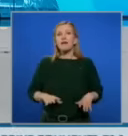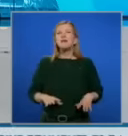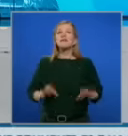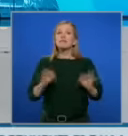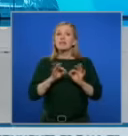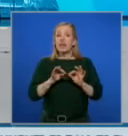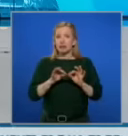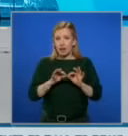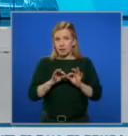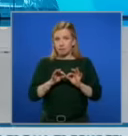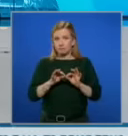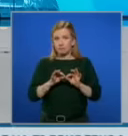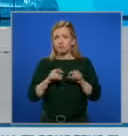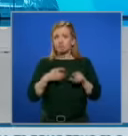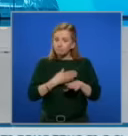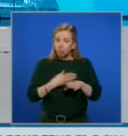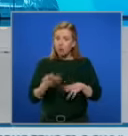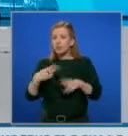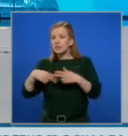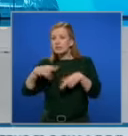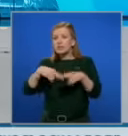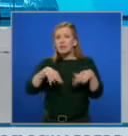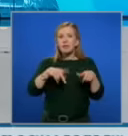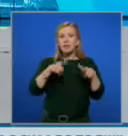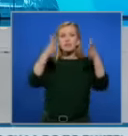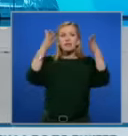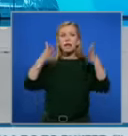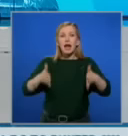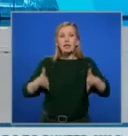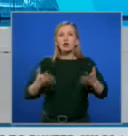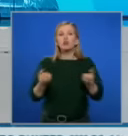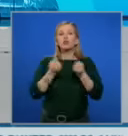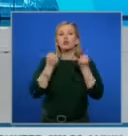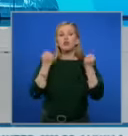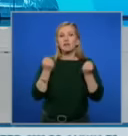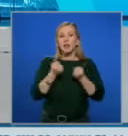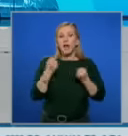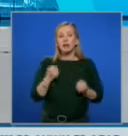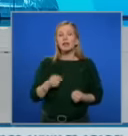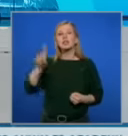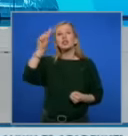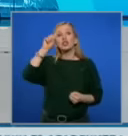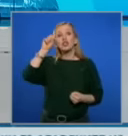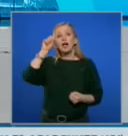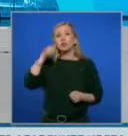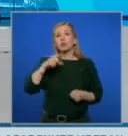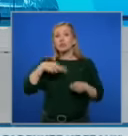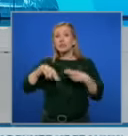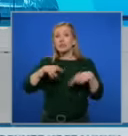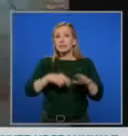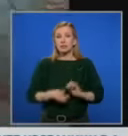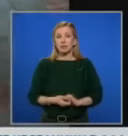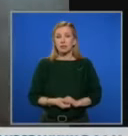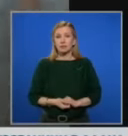Искендерун. Продължават издирвателните дейности в района на сградата, обитавана от българската гражданка и семейството ѝ, които се